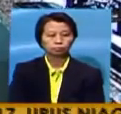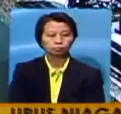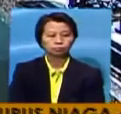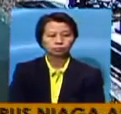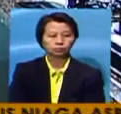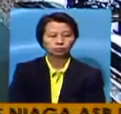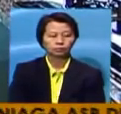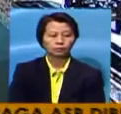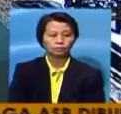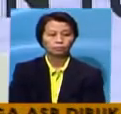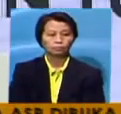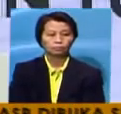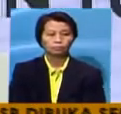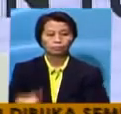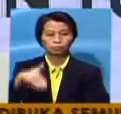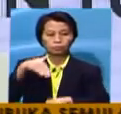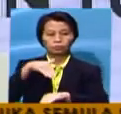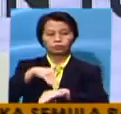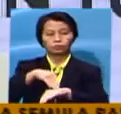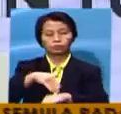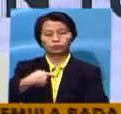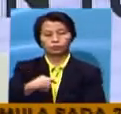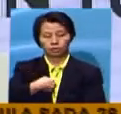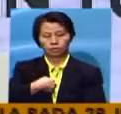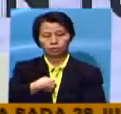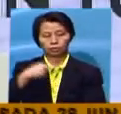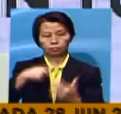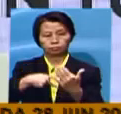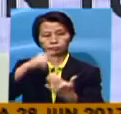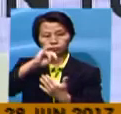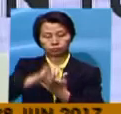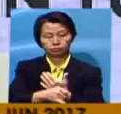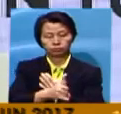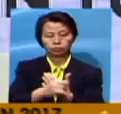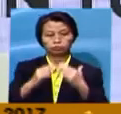kerja pada saya projek